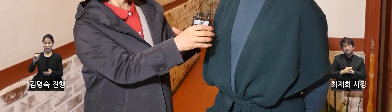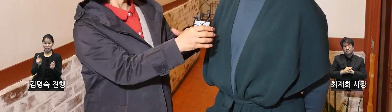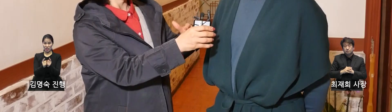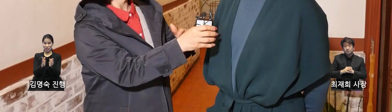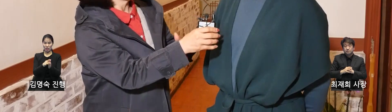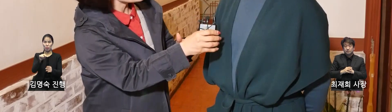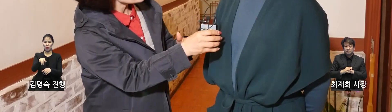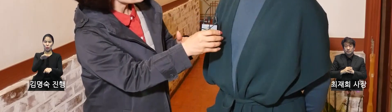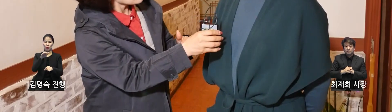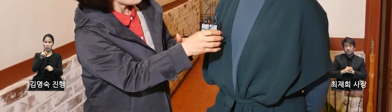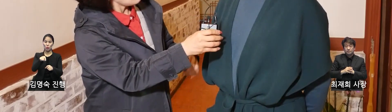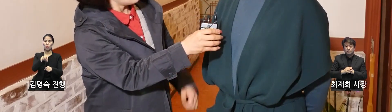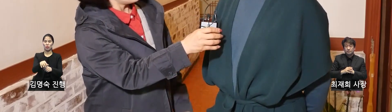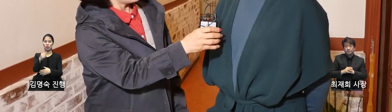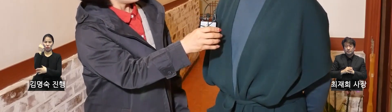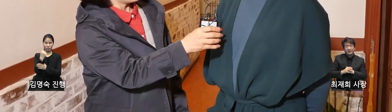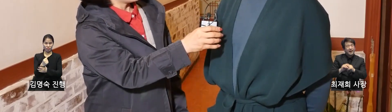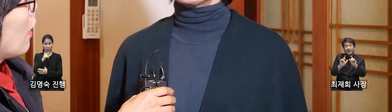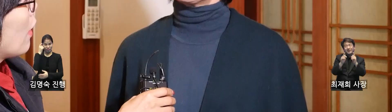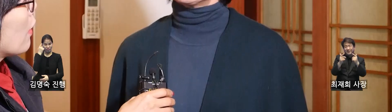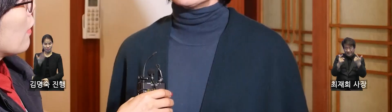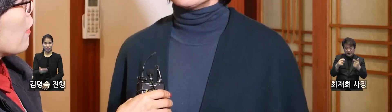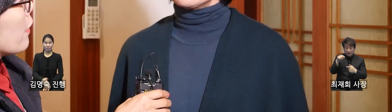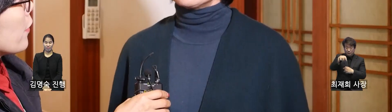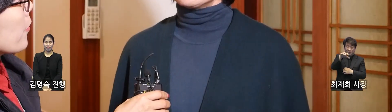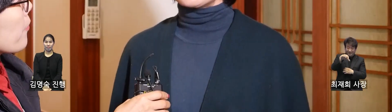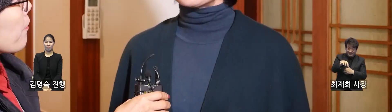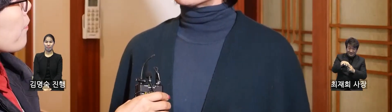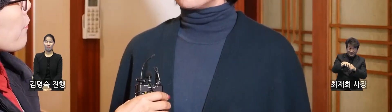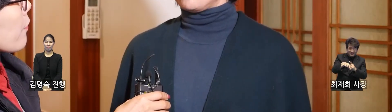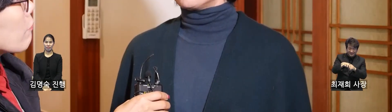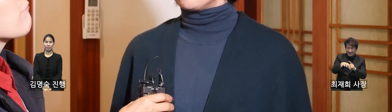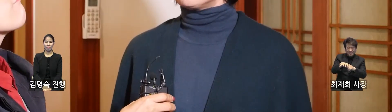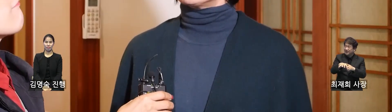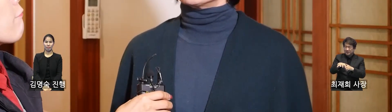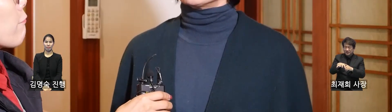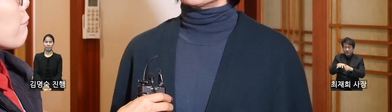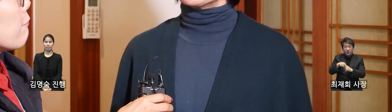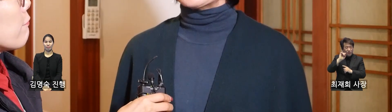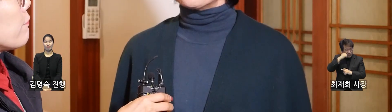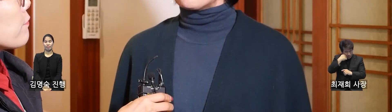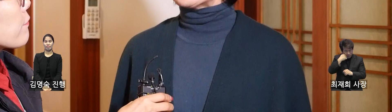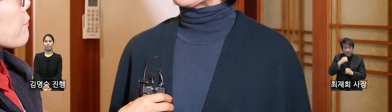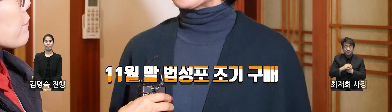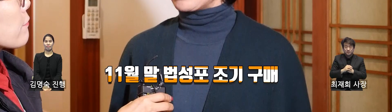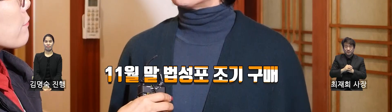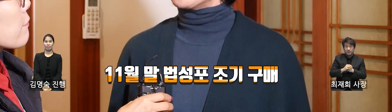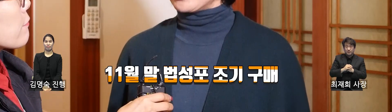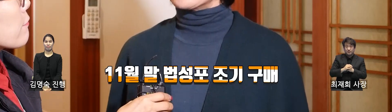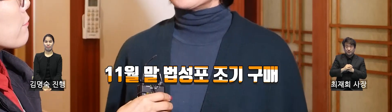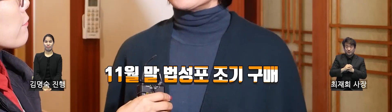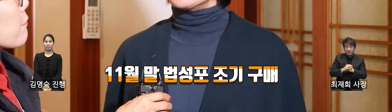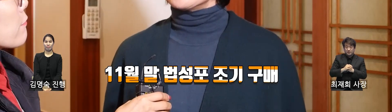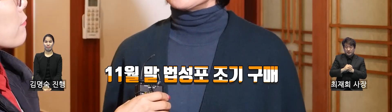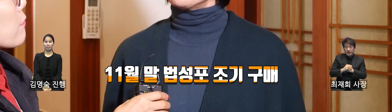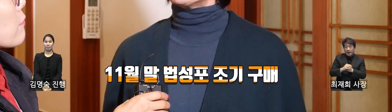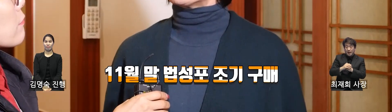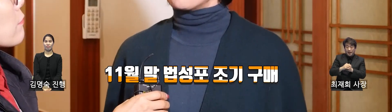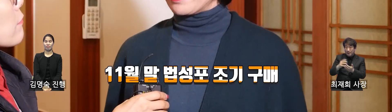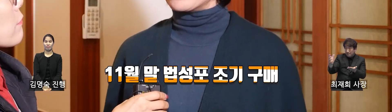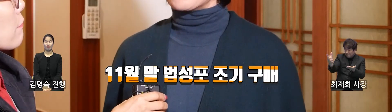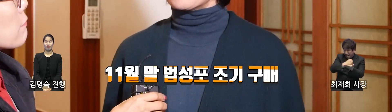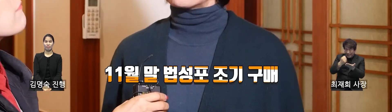이곳에서 수송을 시키신 아야 아니요 여기선 응할 수가 없구요 파리가 나오지 않는